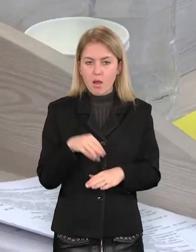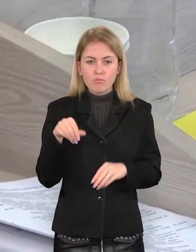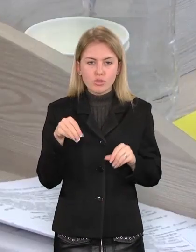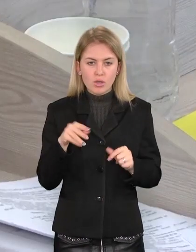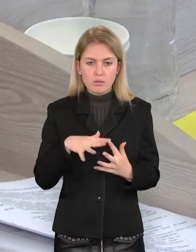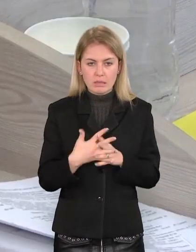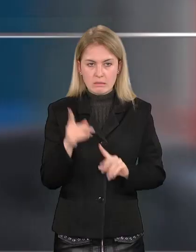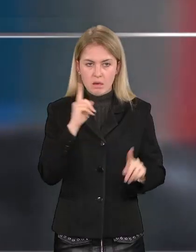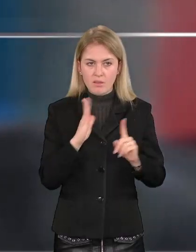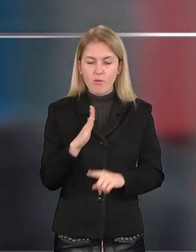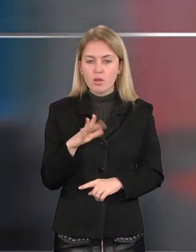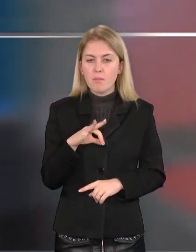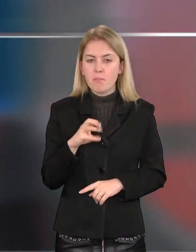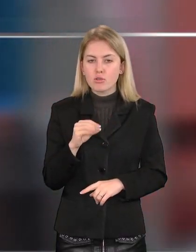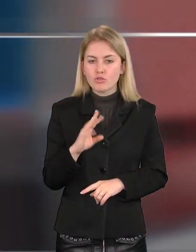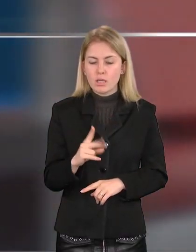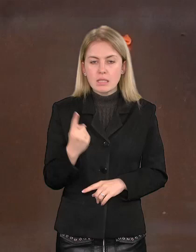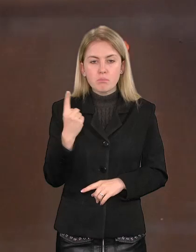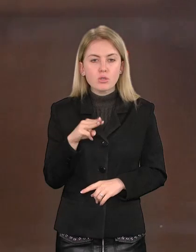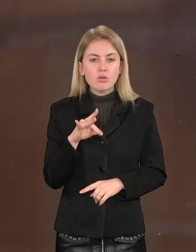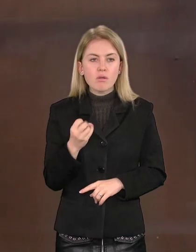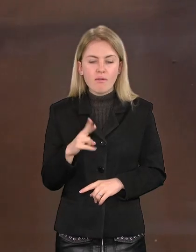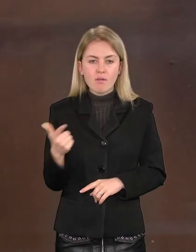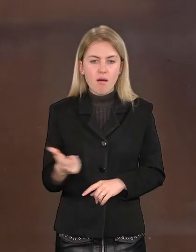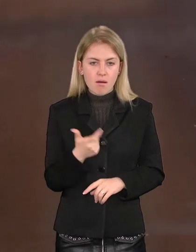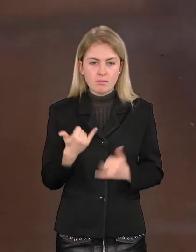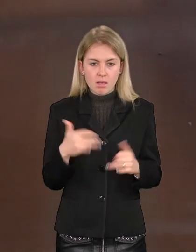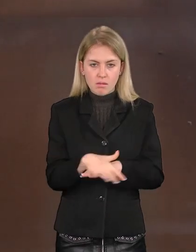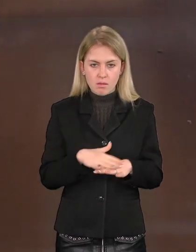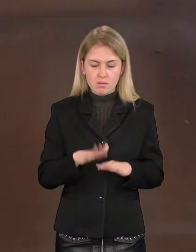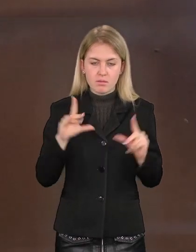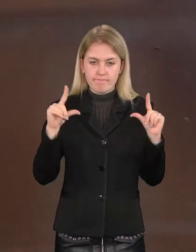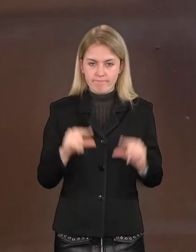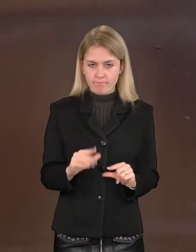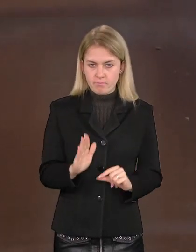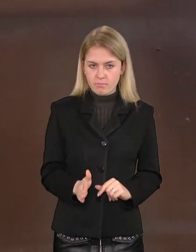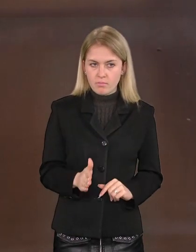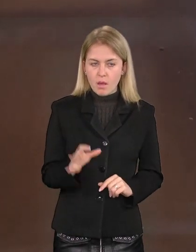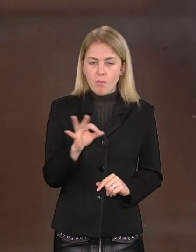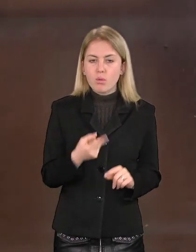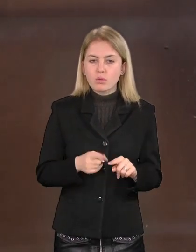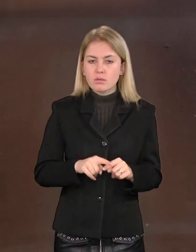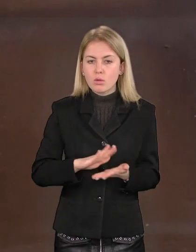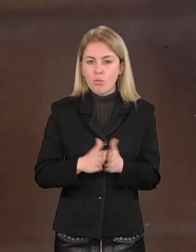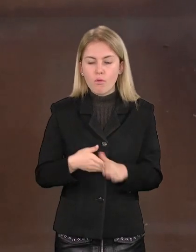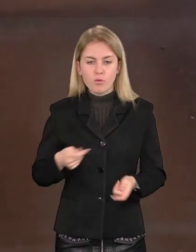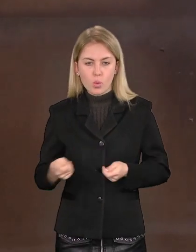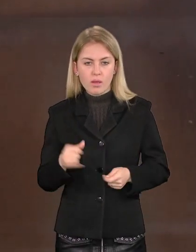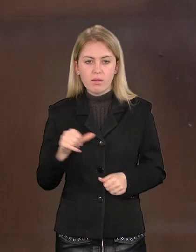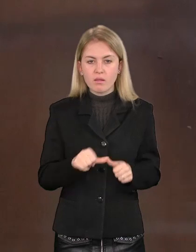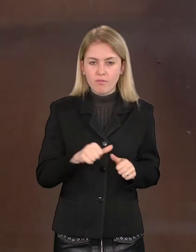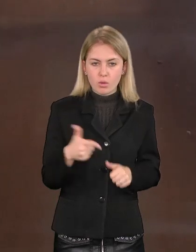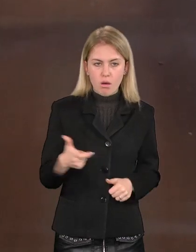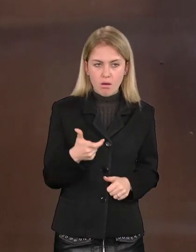Мечик. З 1 травня газ для населення дещо подешевшає. Про це домовилися уряд та Нафтогаз.